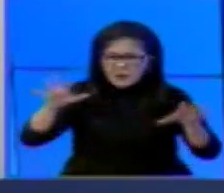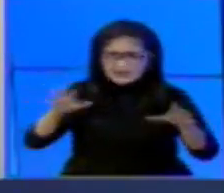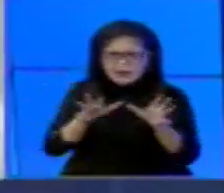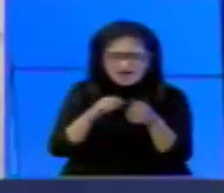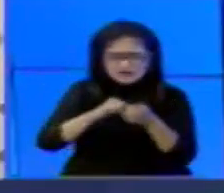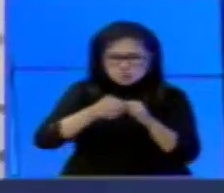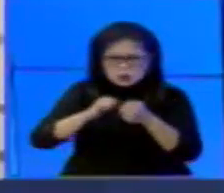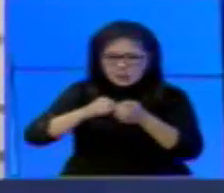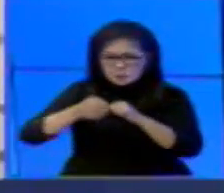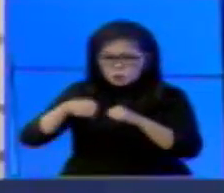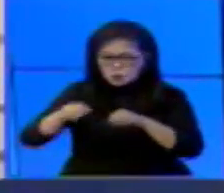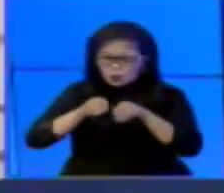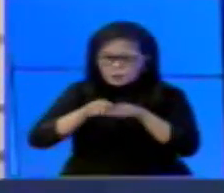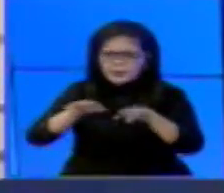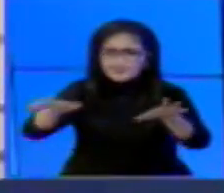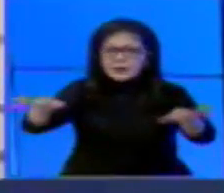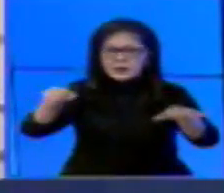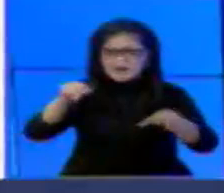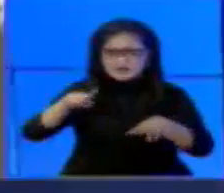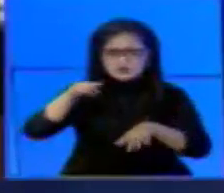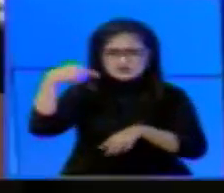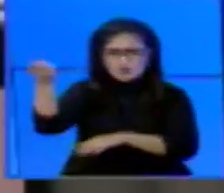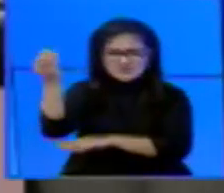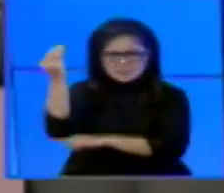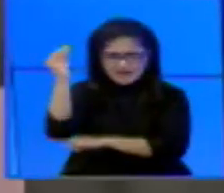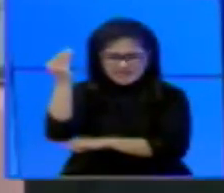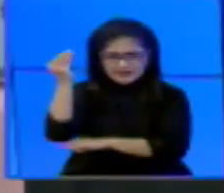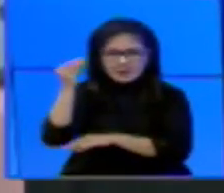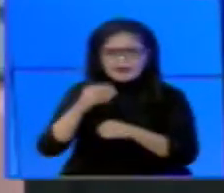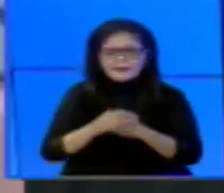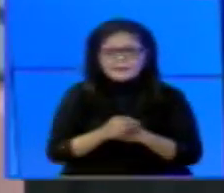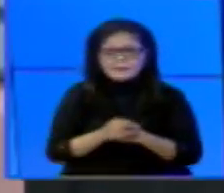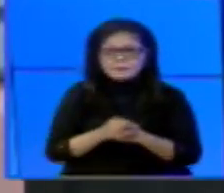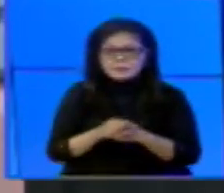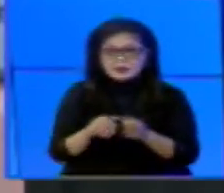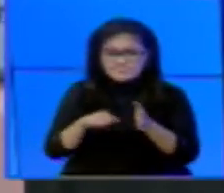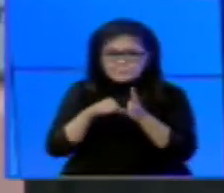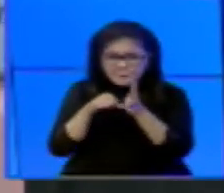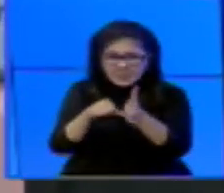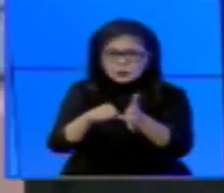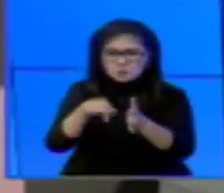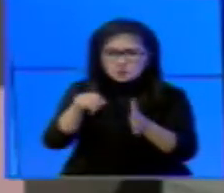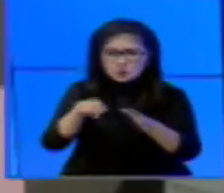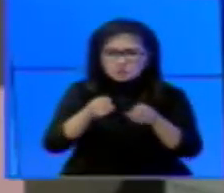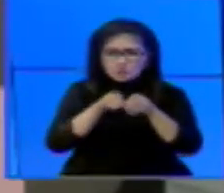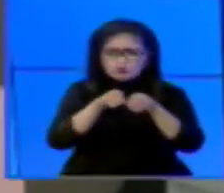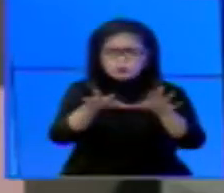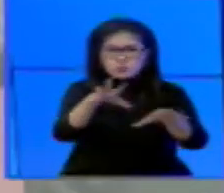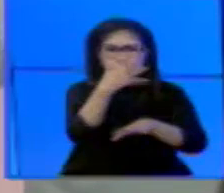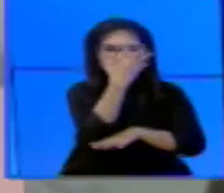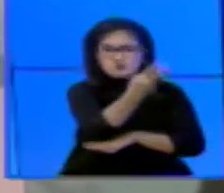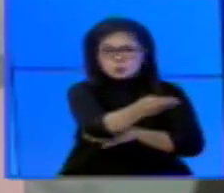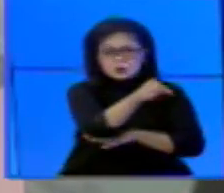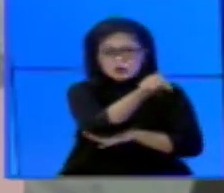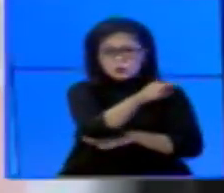sudah menyebar di luar Jakarta. Bantuan yang disalurkan hingga ke pelosok negeri tidak terlepas dari